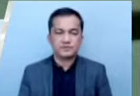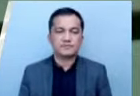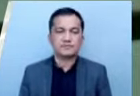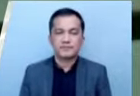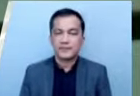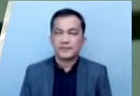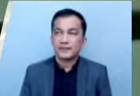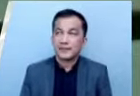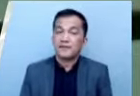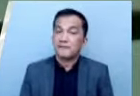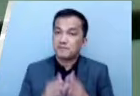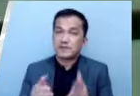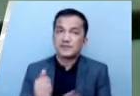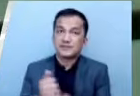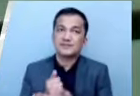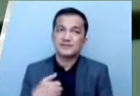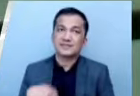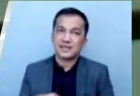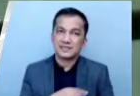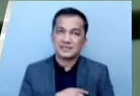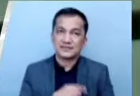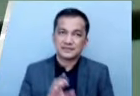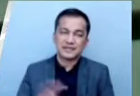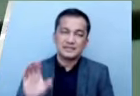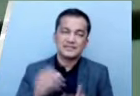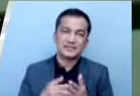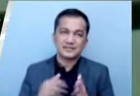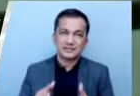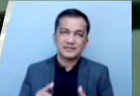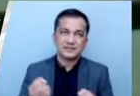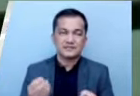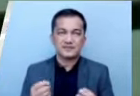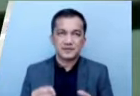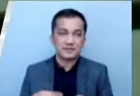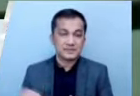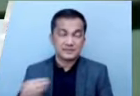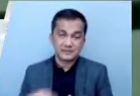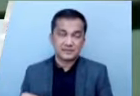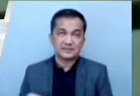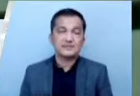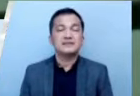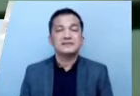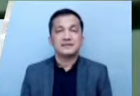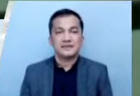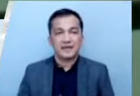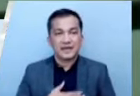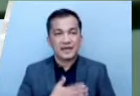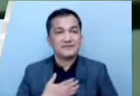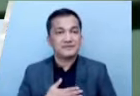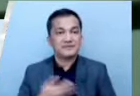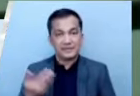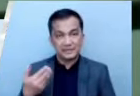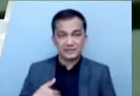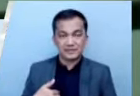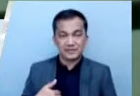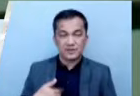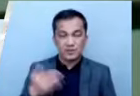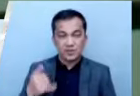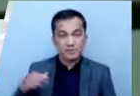po ito sa aming mga college student, lalo na marami pong gastusin. Sobrang saya ko po kasi yung bata